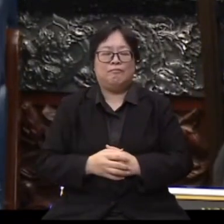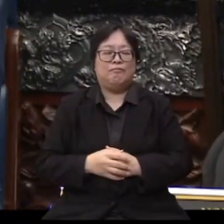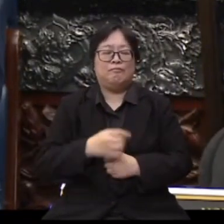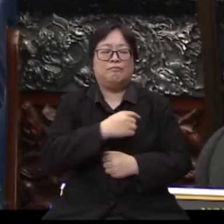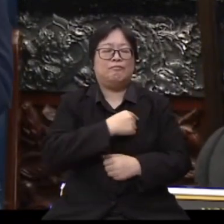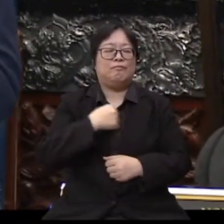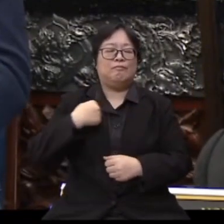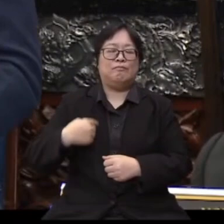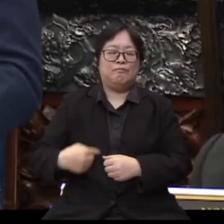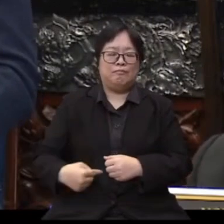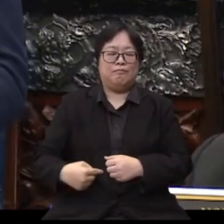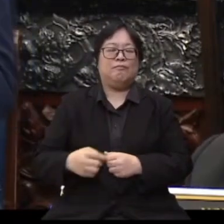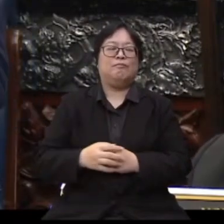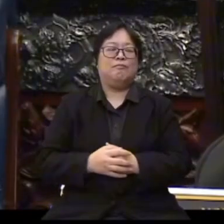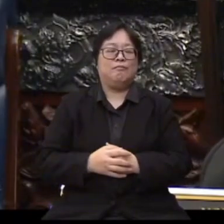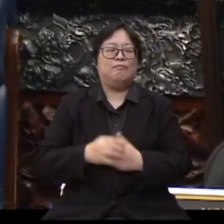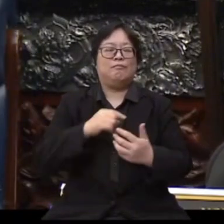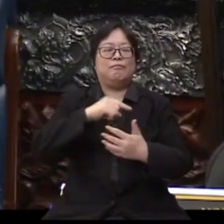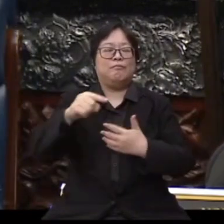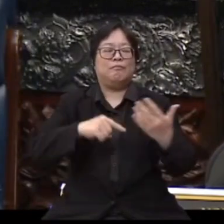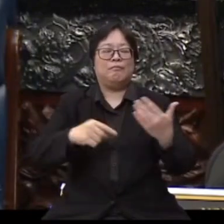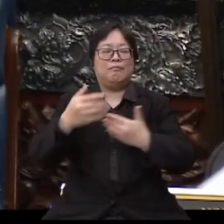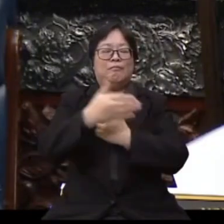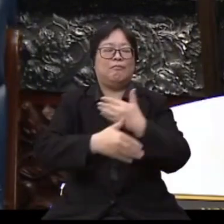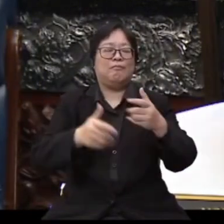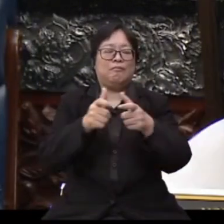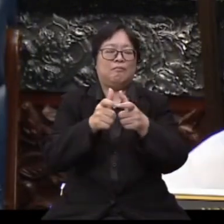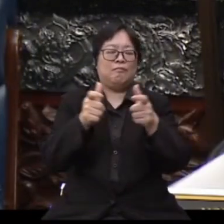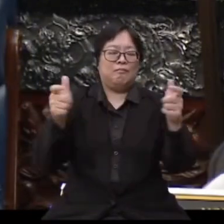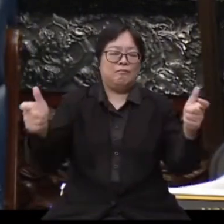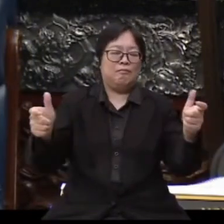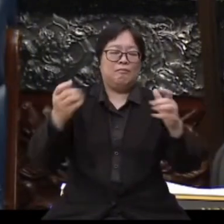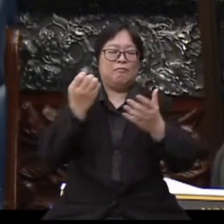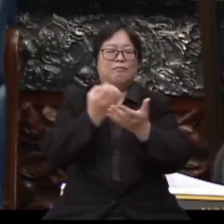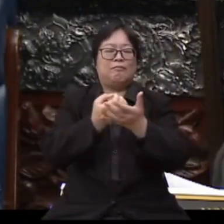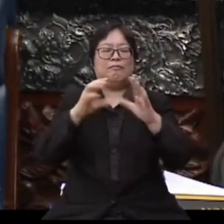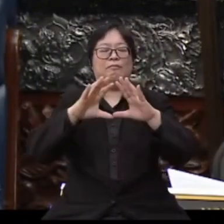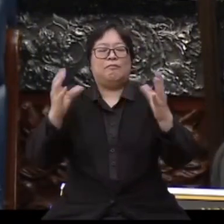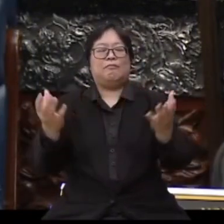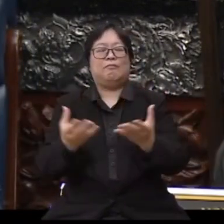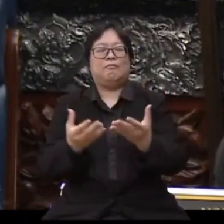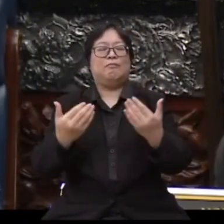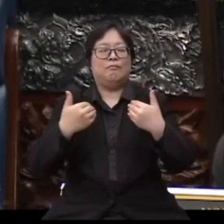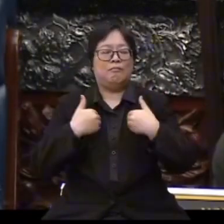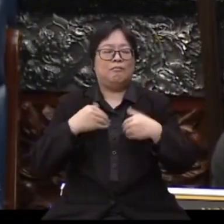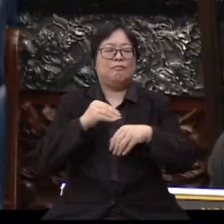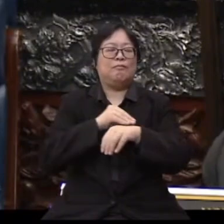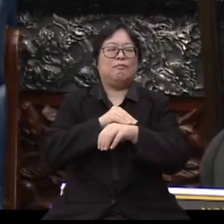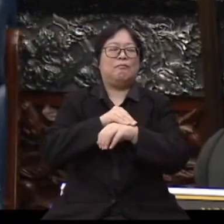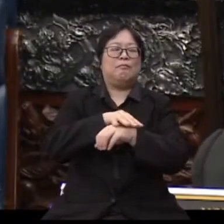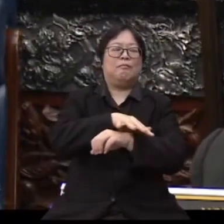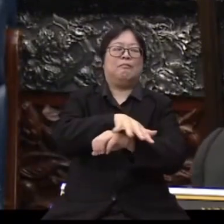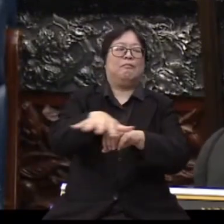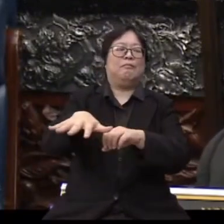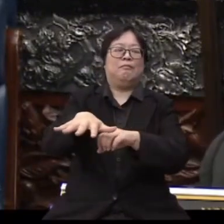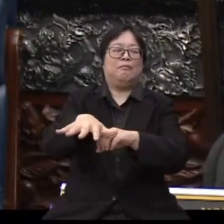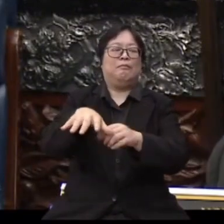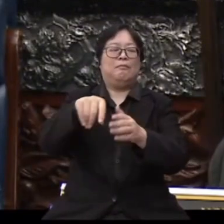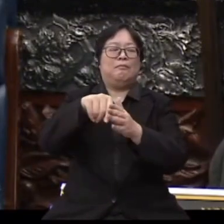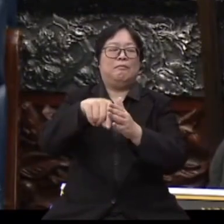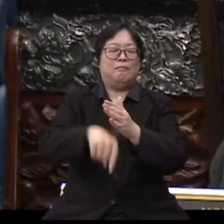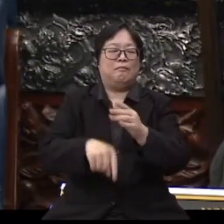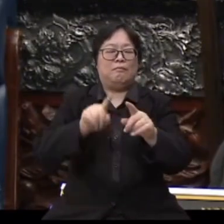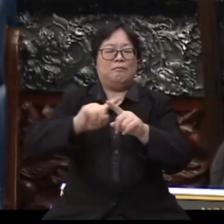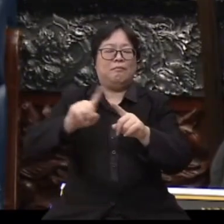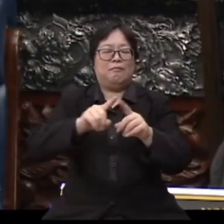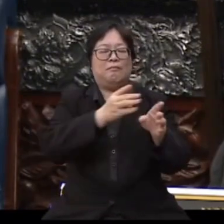China sebagai antara negara terbesar dalam ekonomi global mempunyai pengaruh yang mendalam terhadap